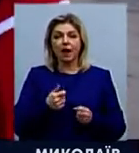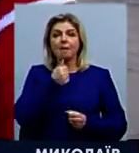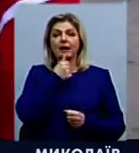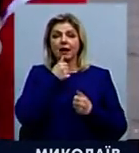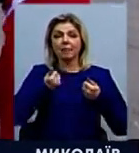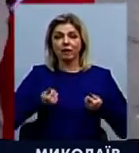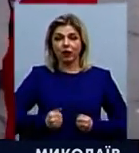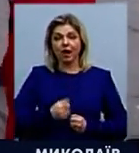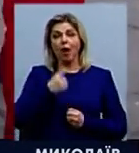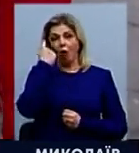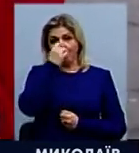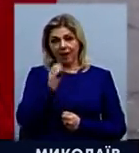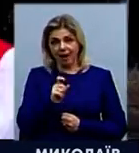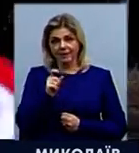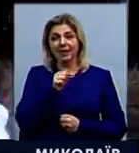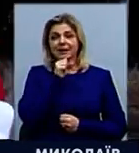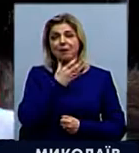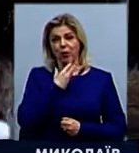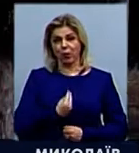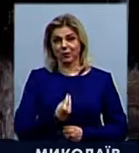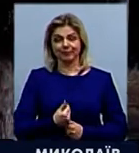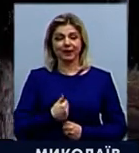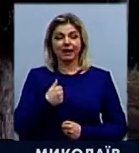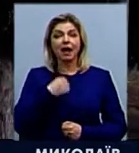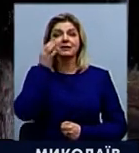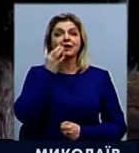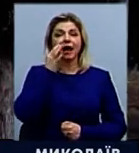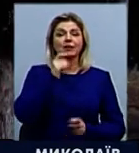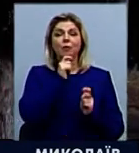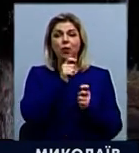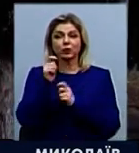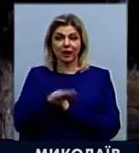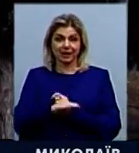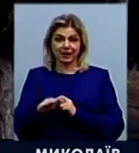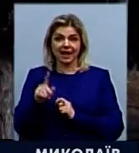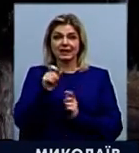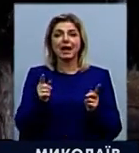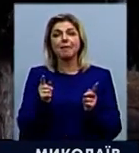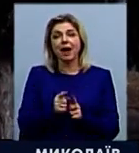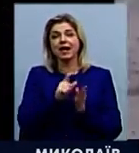та образ Діда Мороза. Я солодкі подаруночки дітям дарю за маленький стішок